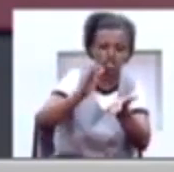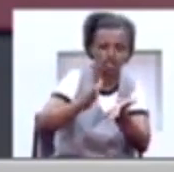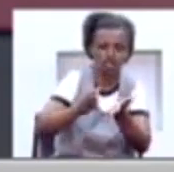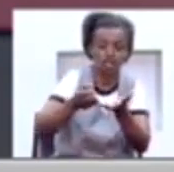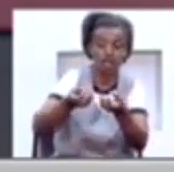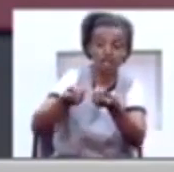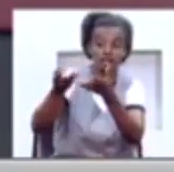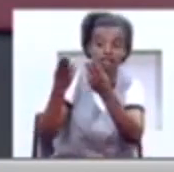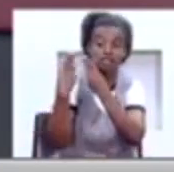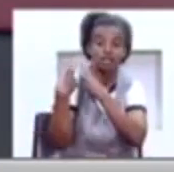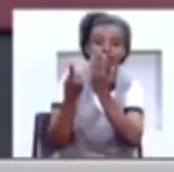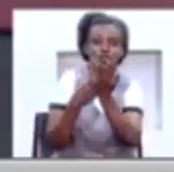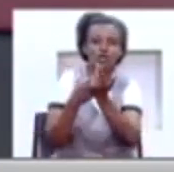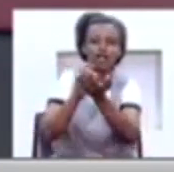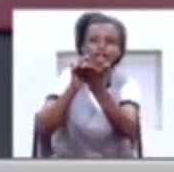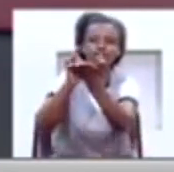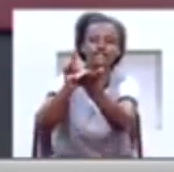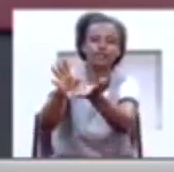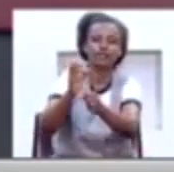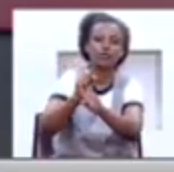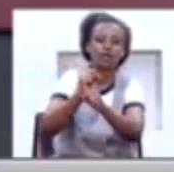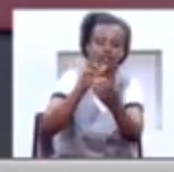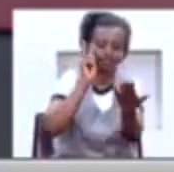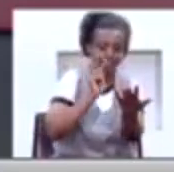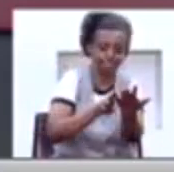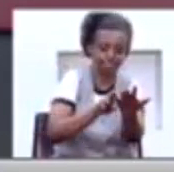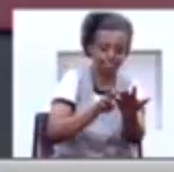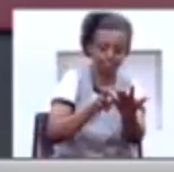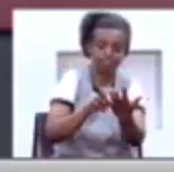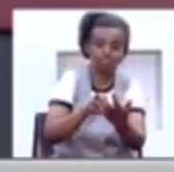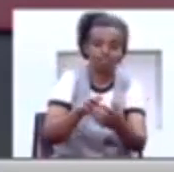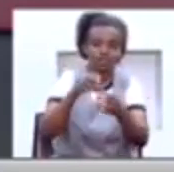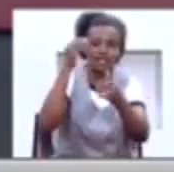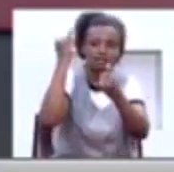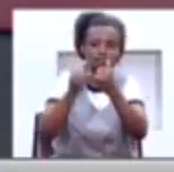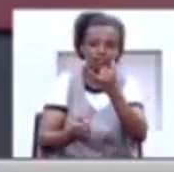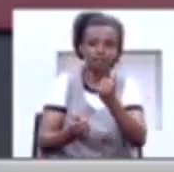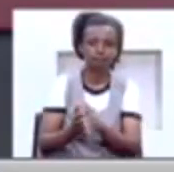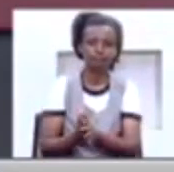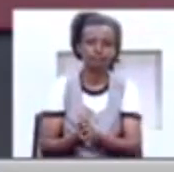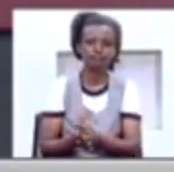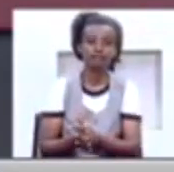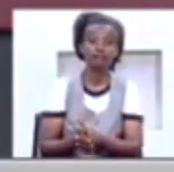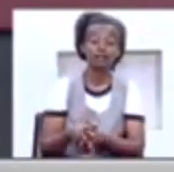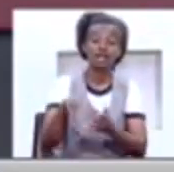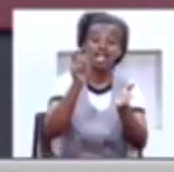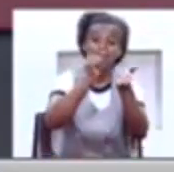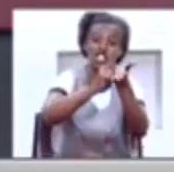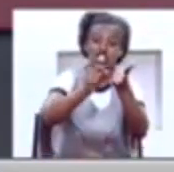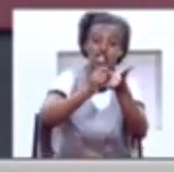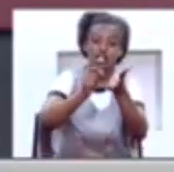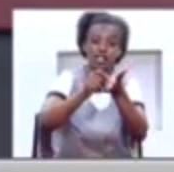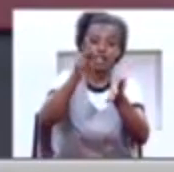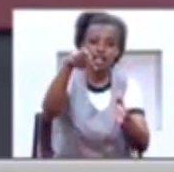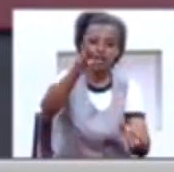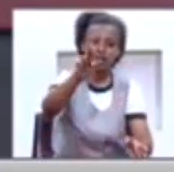wa ushinzwe ibarura amwirukana ku kazi dore uko yamwandikiye niho soreze icyo gicego ati bwana sekretari ngo ni